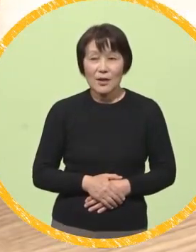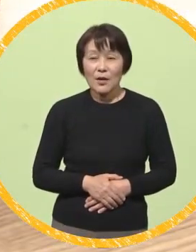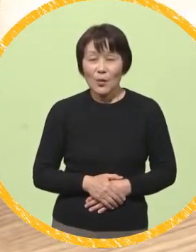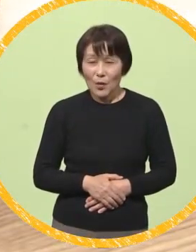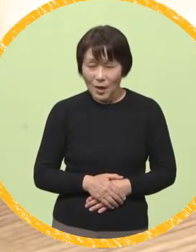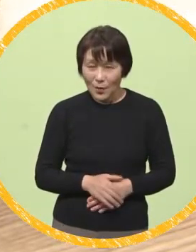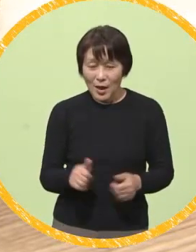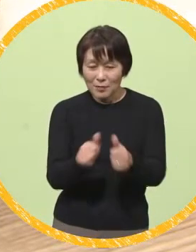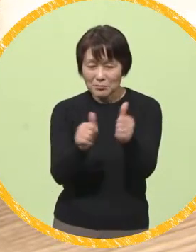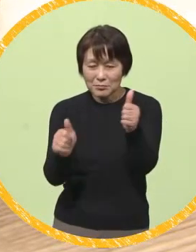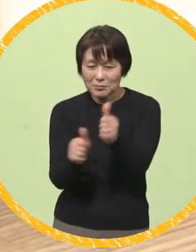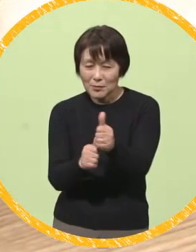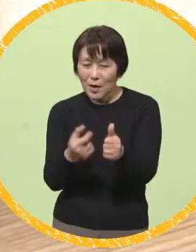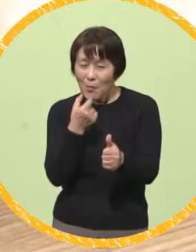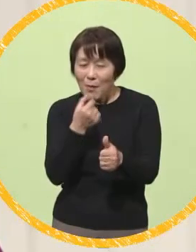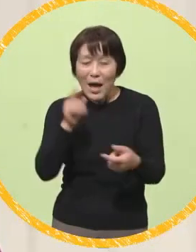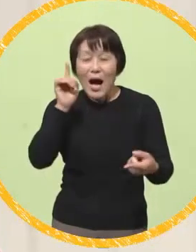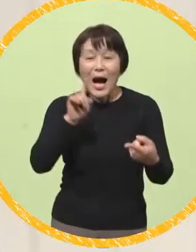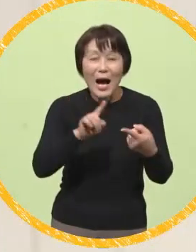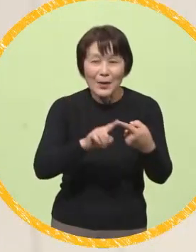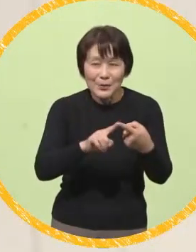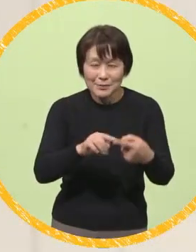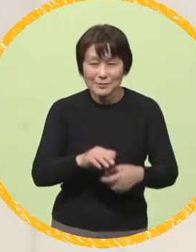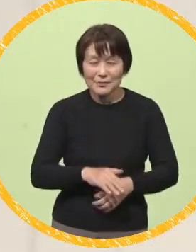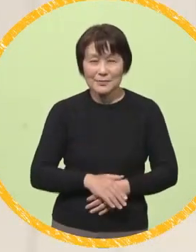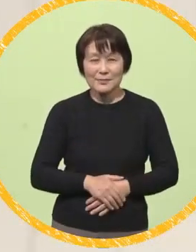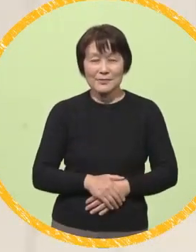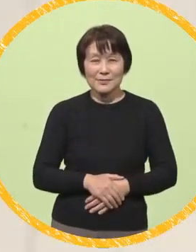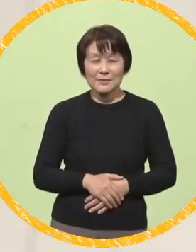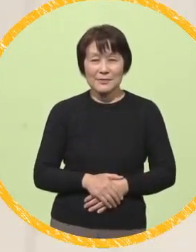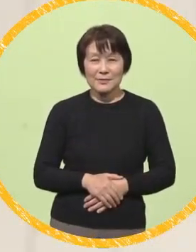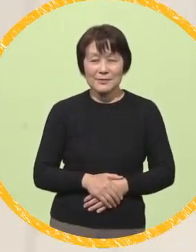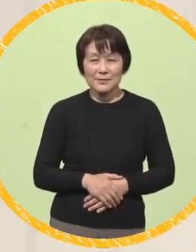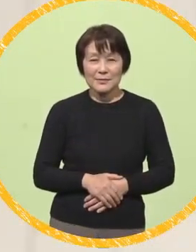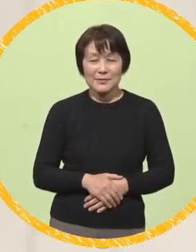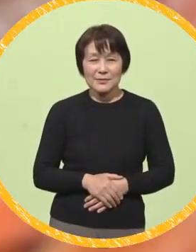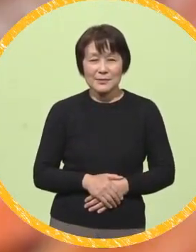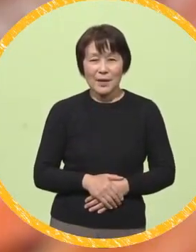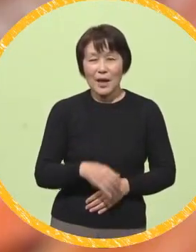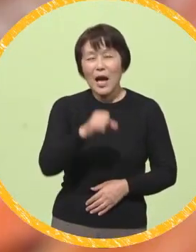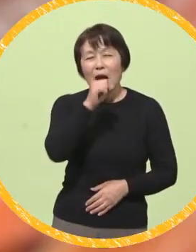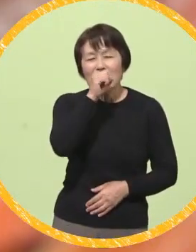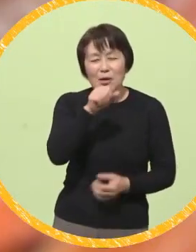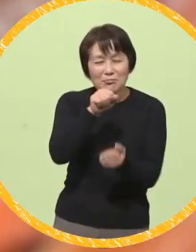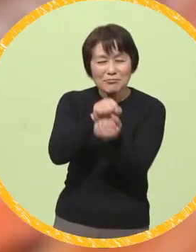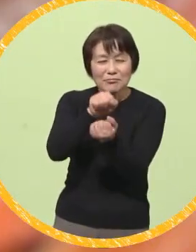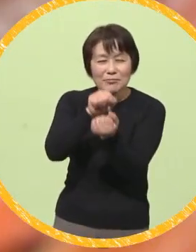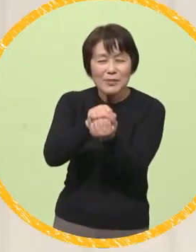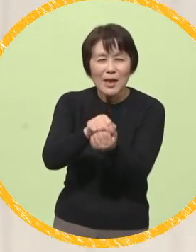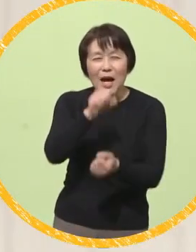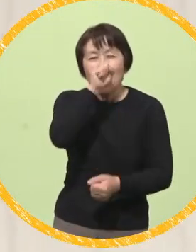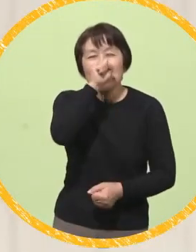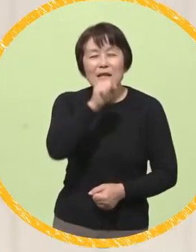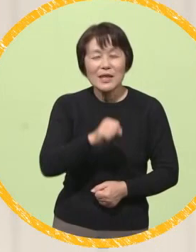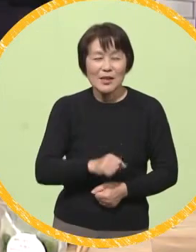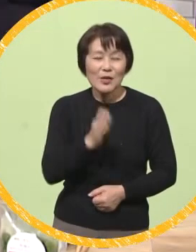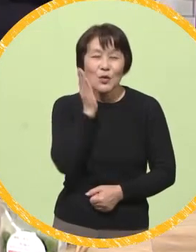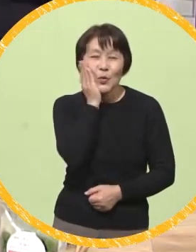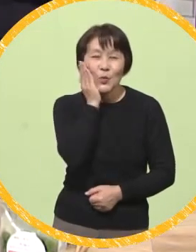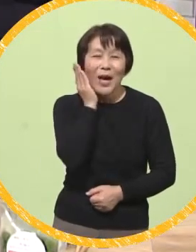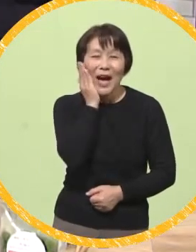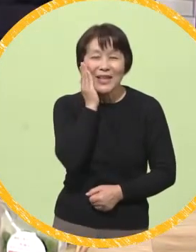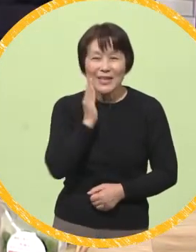に合う。いただきます。 それを食べて松緑を飲んでいただきたい。 あ、いい食感。うまいな、これ。い